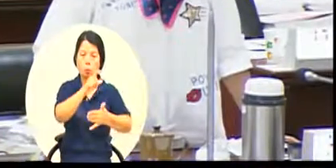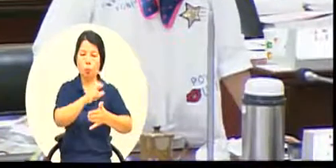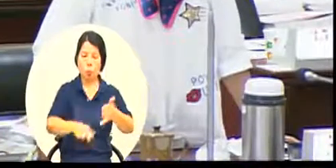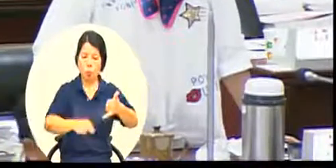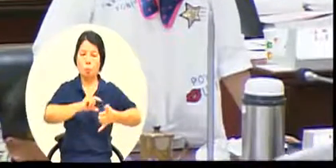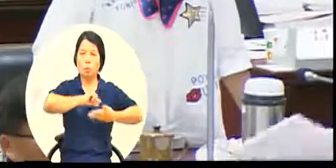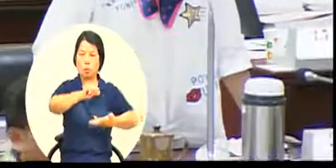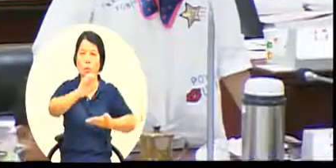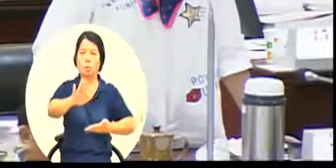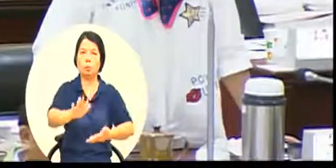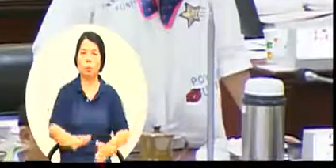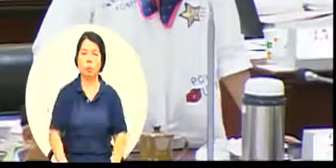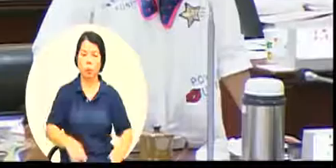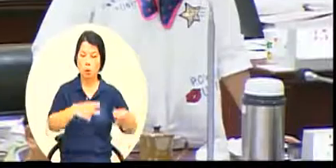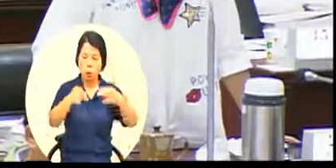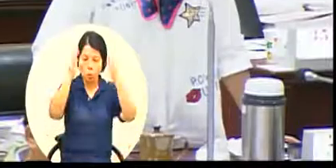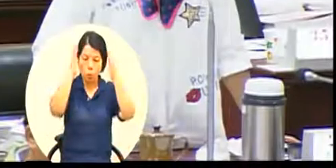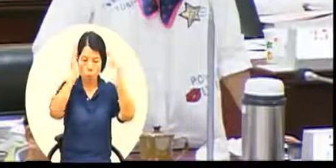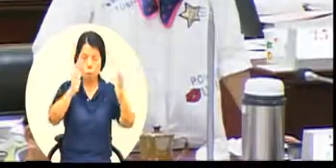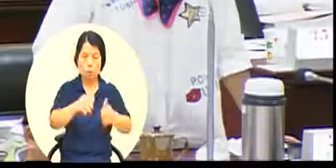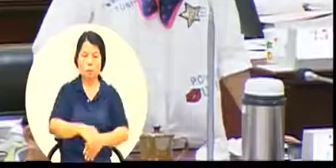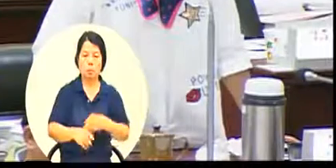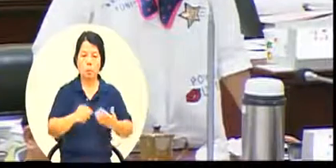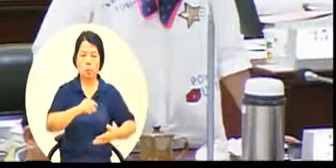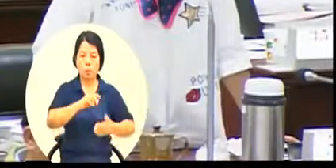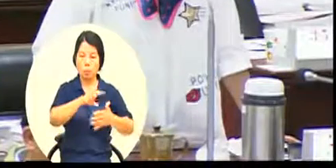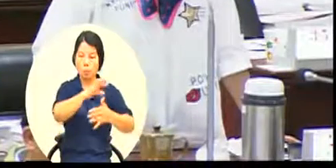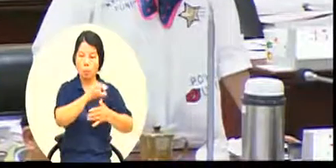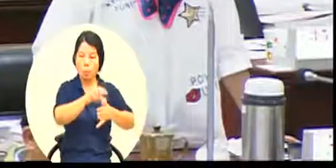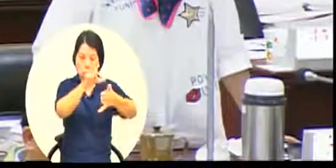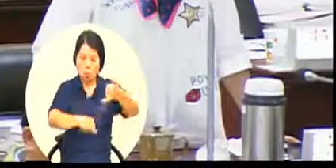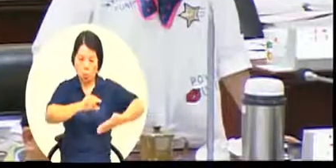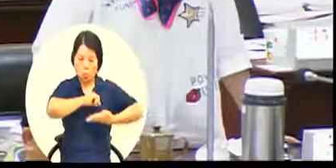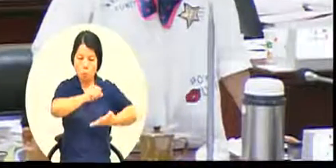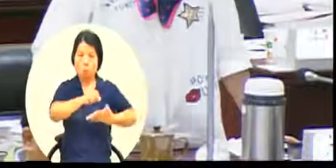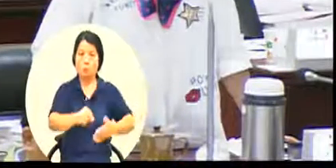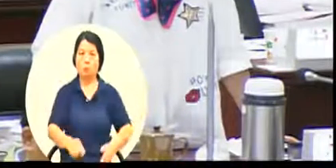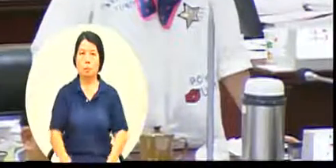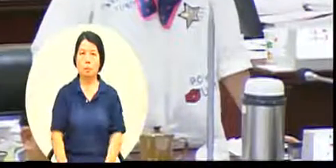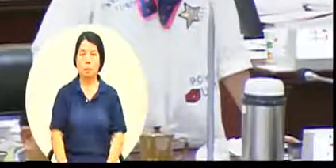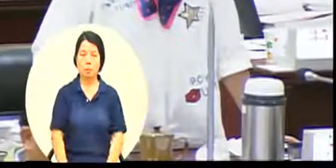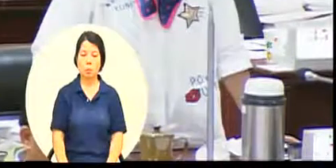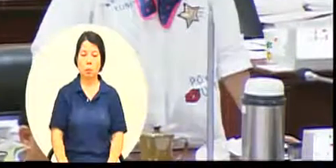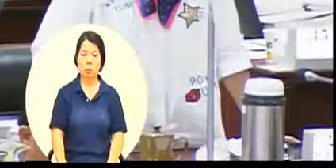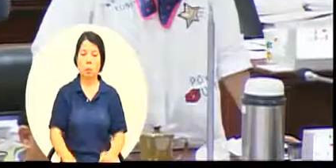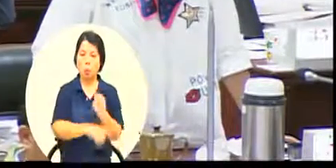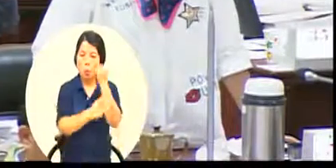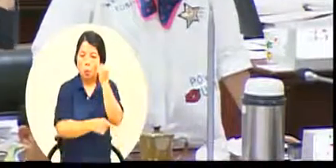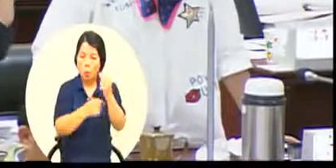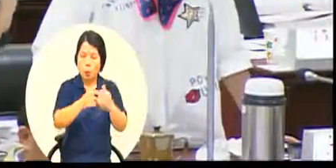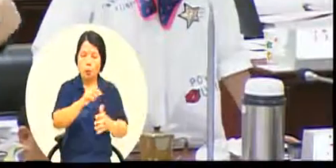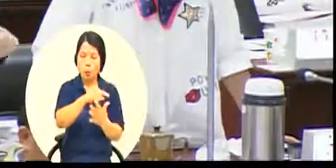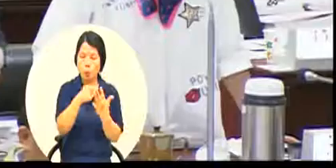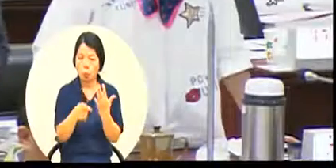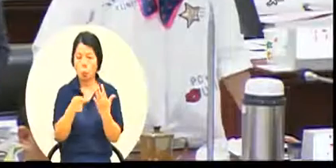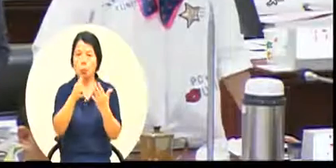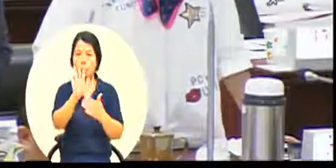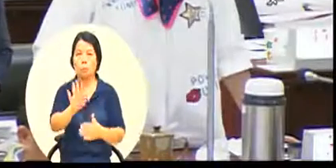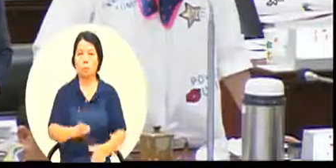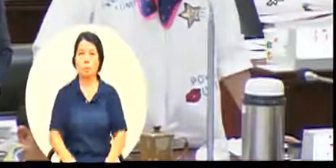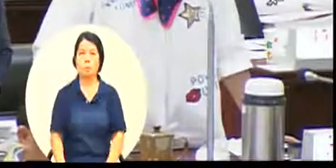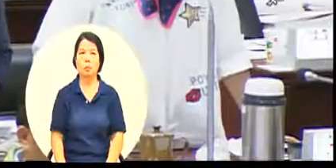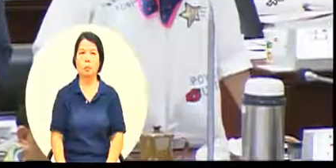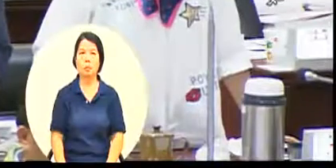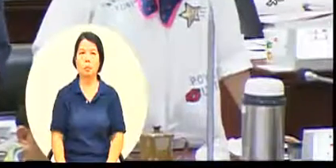为这个修正的这个提案里呢，是有这个法规程序嘛，它是修正法案，所